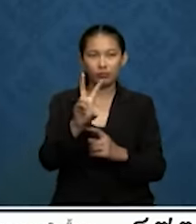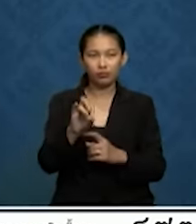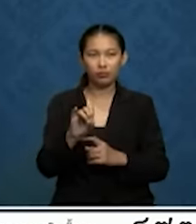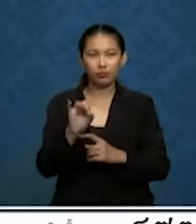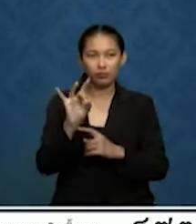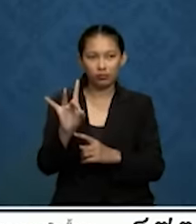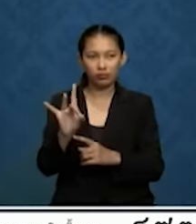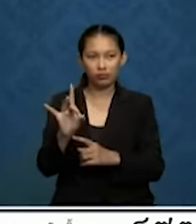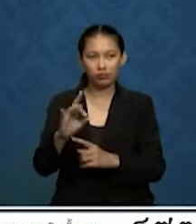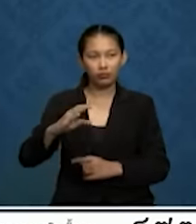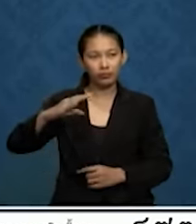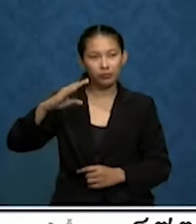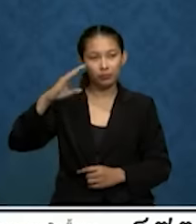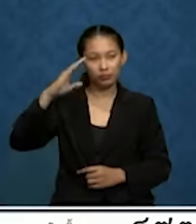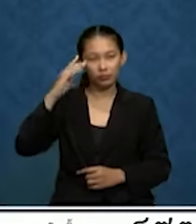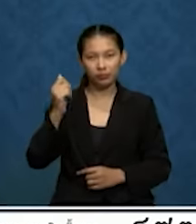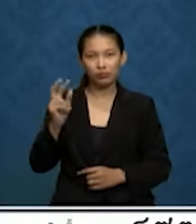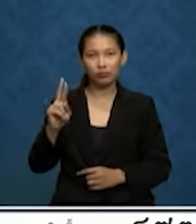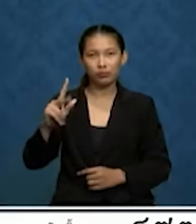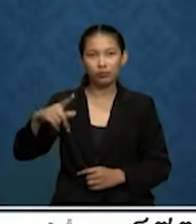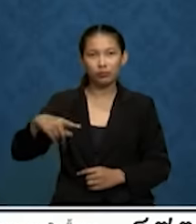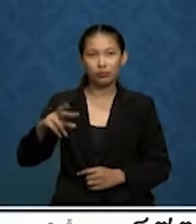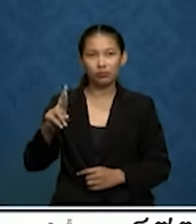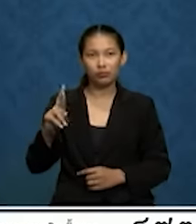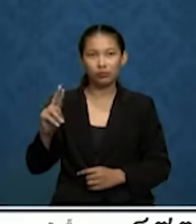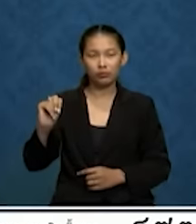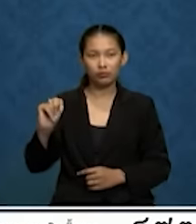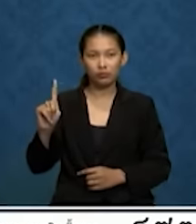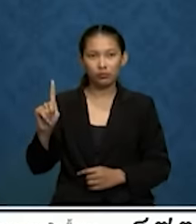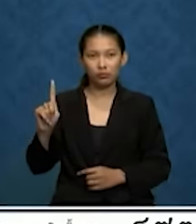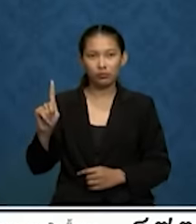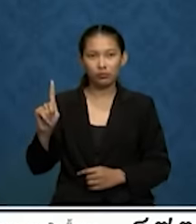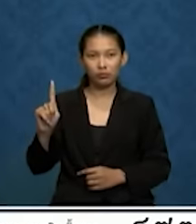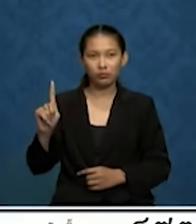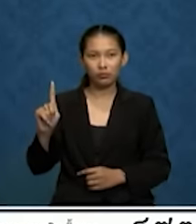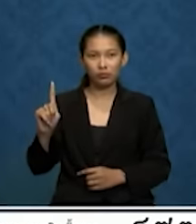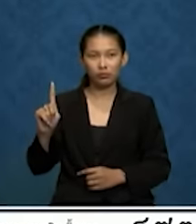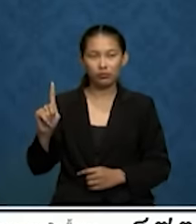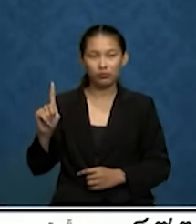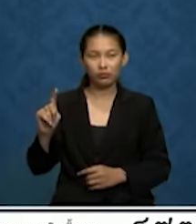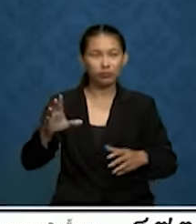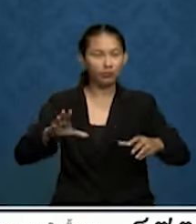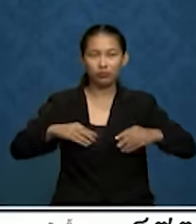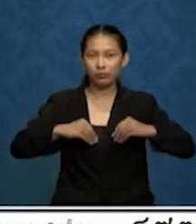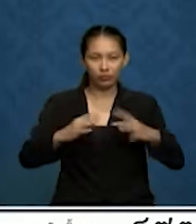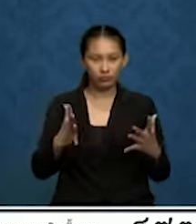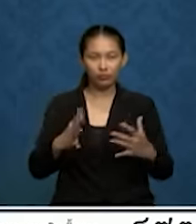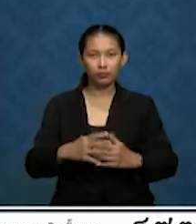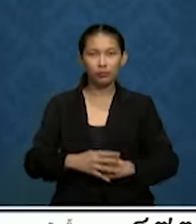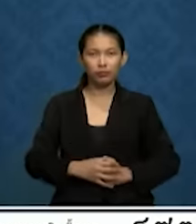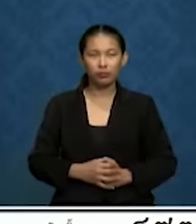478ว่าที่ร้อยตรีหญิงอรพันธ์จันตาเรือง ไม่เห็นชอบค่ะ